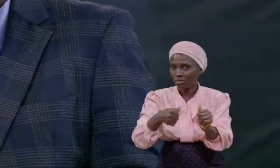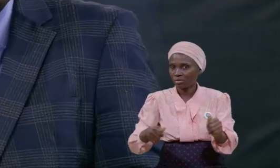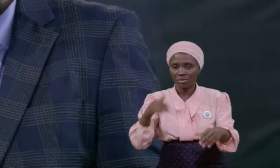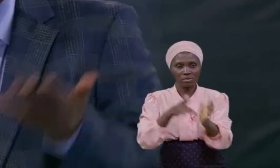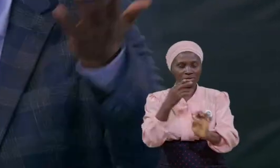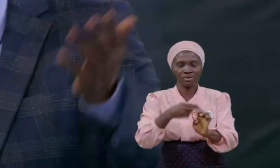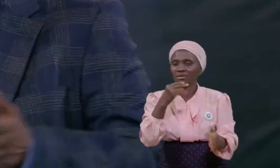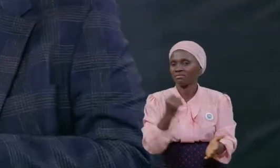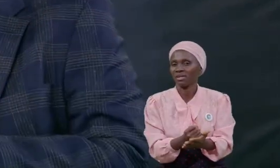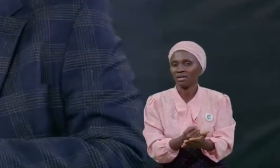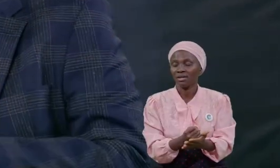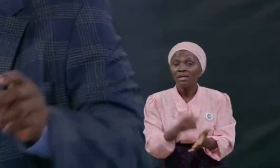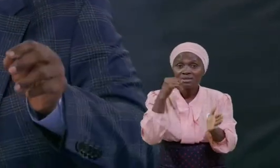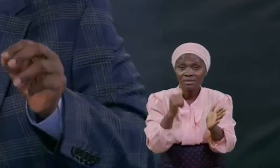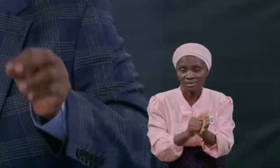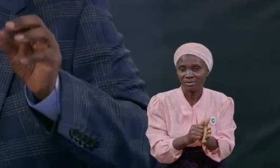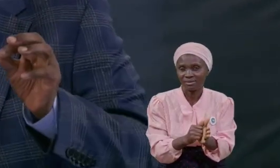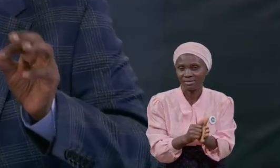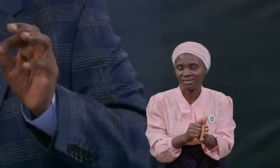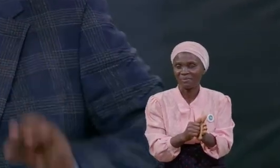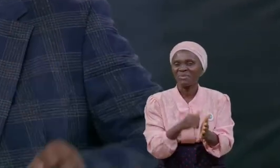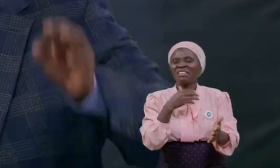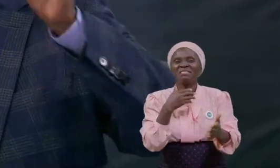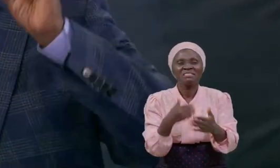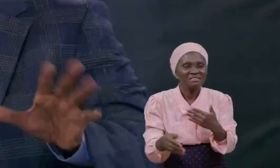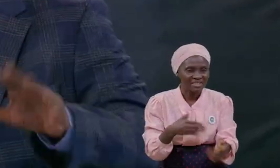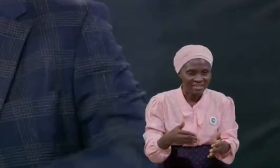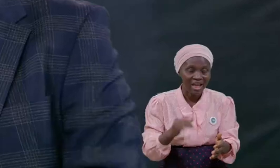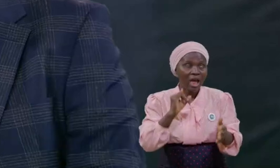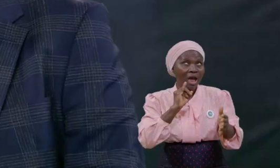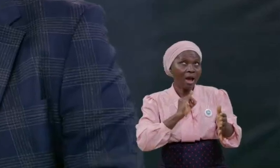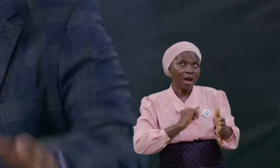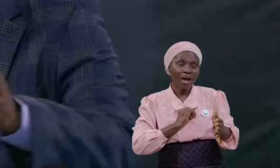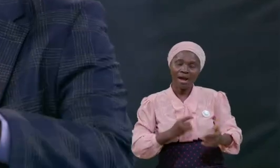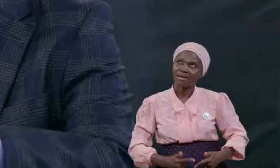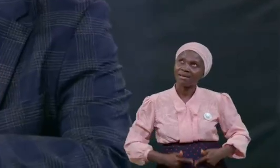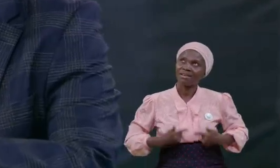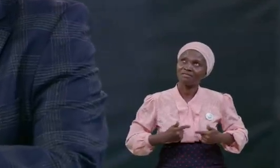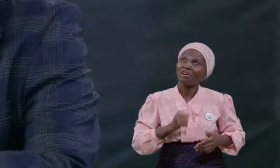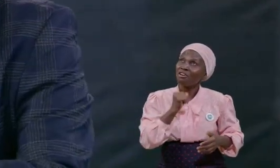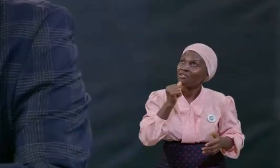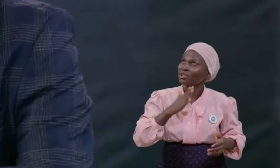Si je vis, ce n'est plus moi qui vis, mais c'est Christ qui vit en moi.